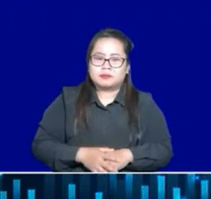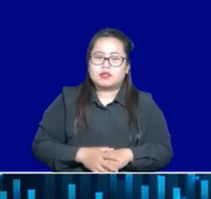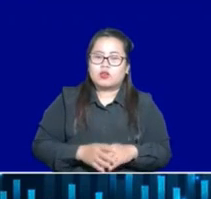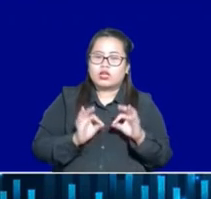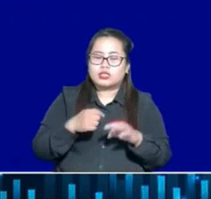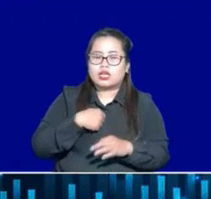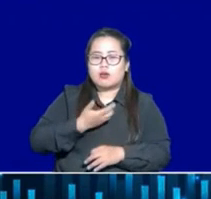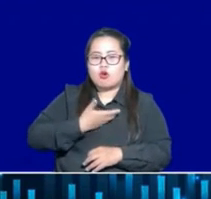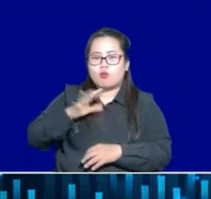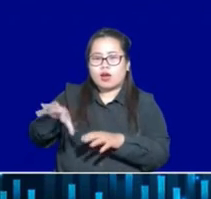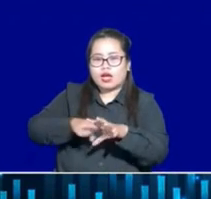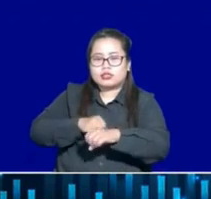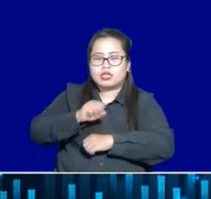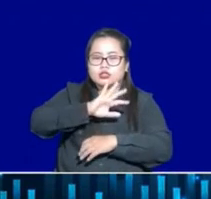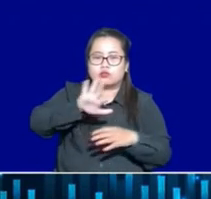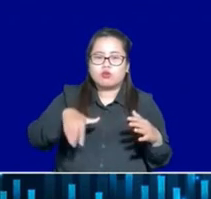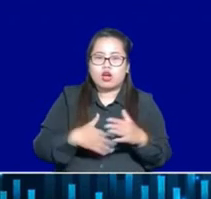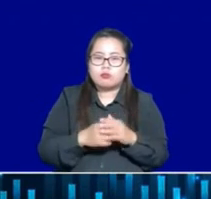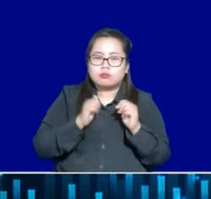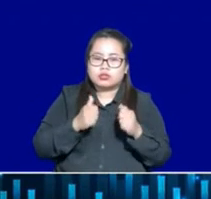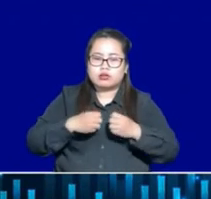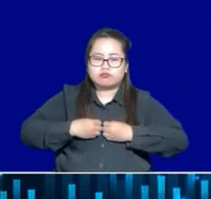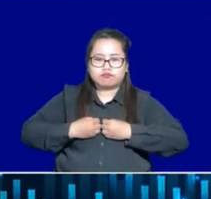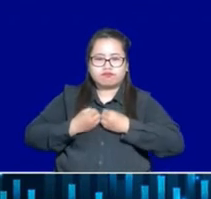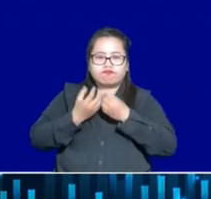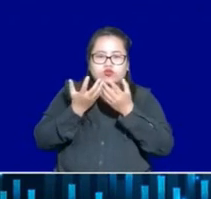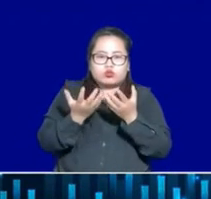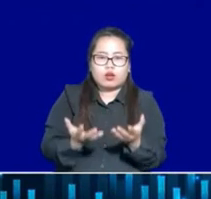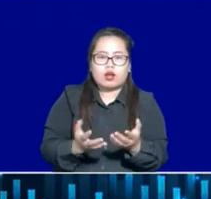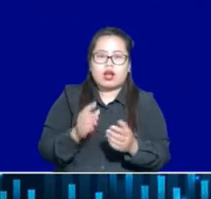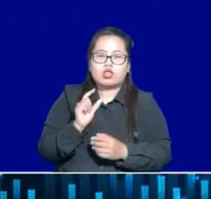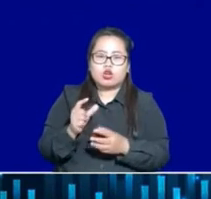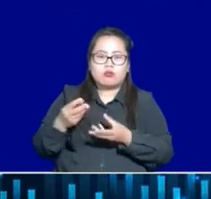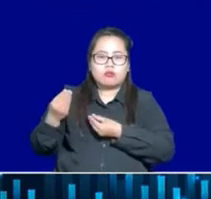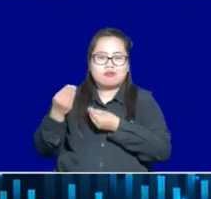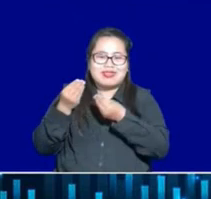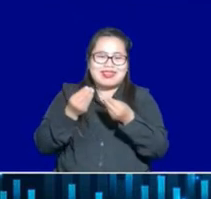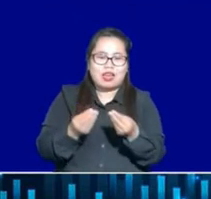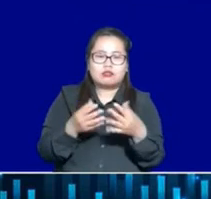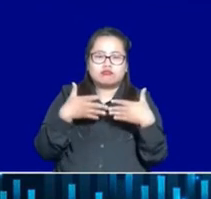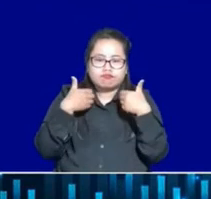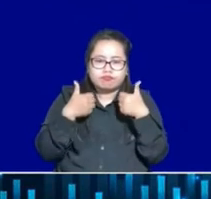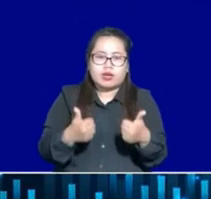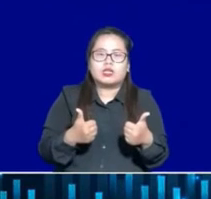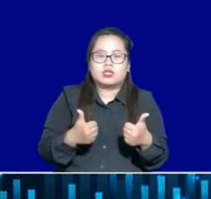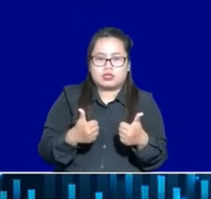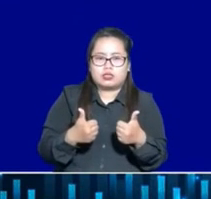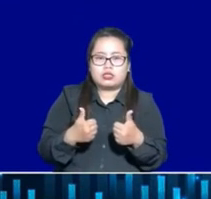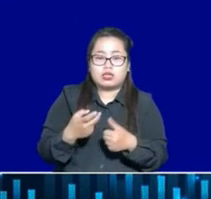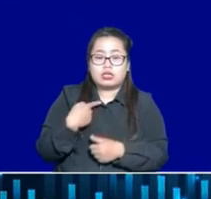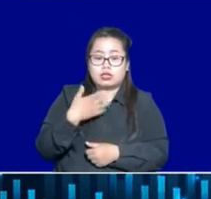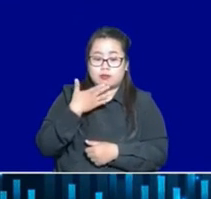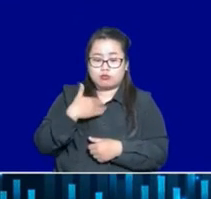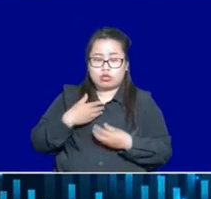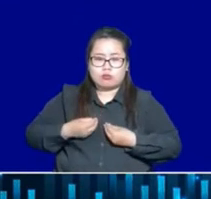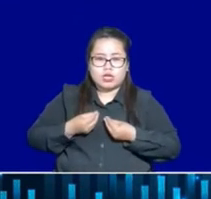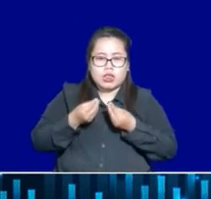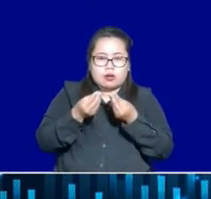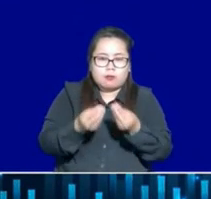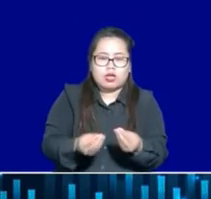Saya ajak kita semua untuk mencurahkan, memberikan apa yang terbaik yang kita miliki dalam